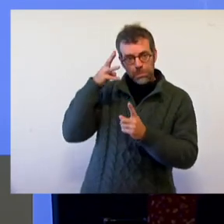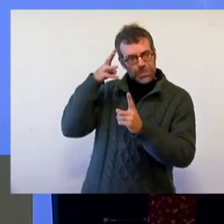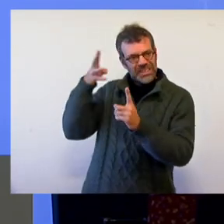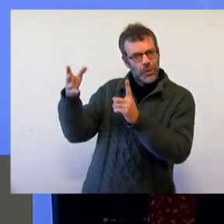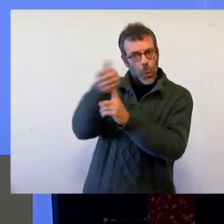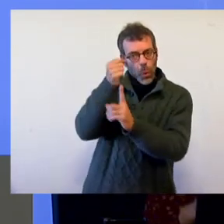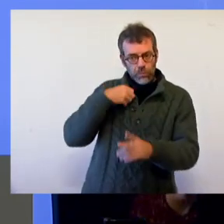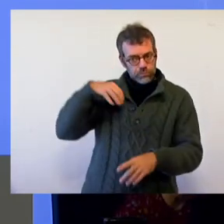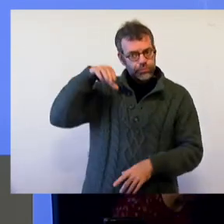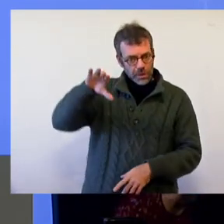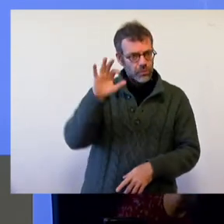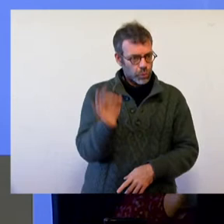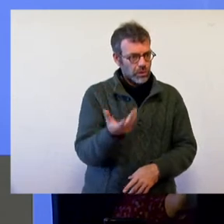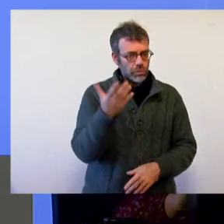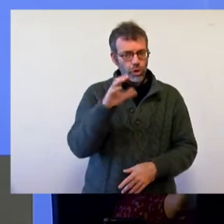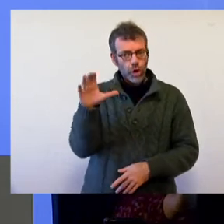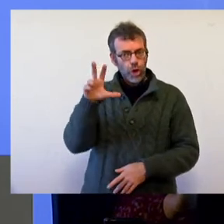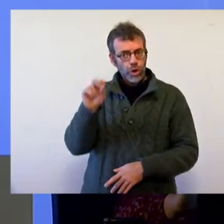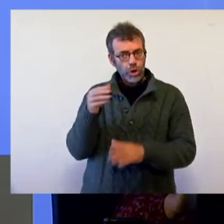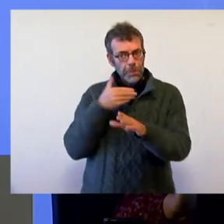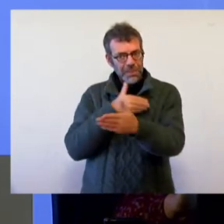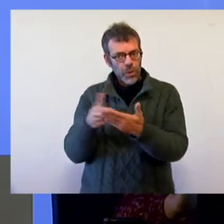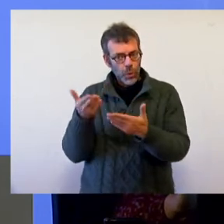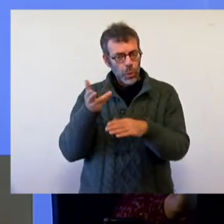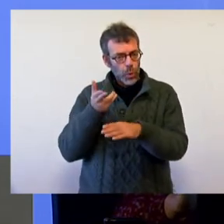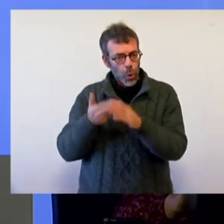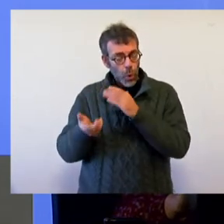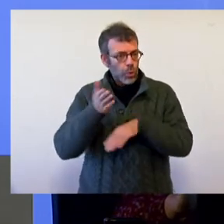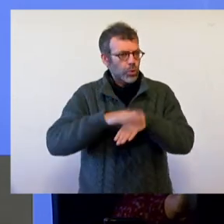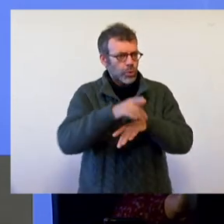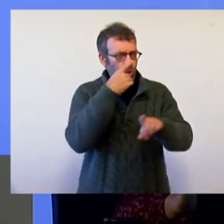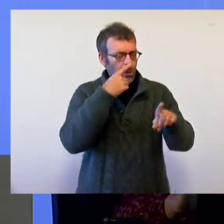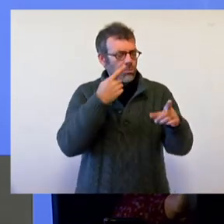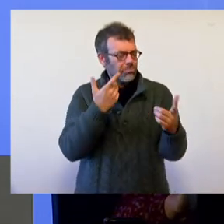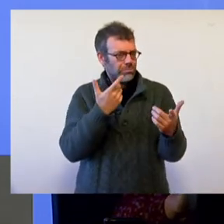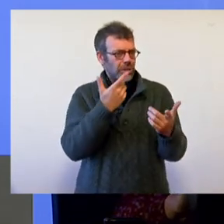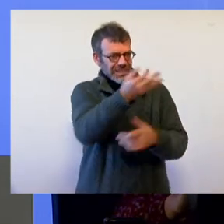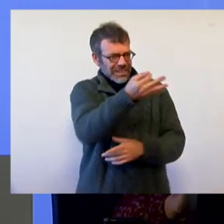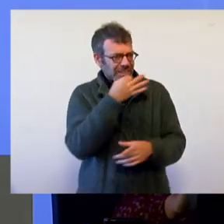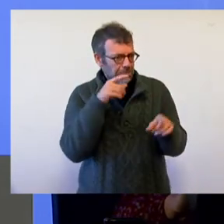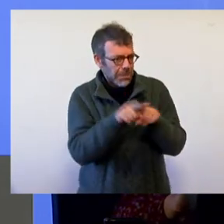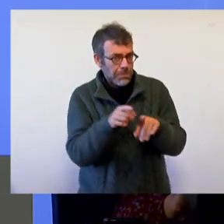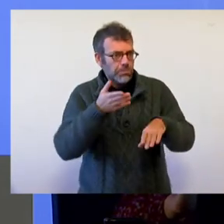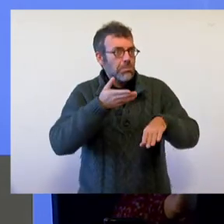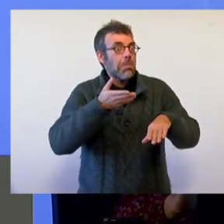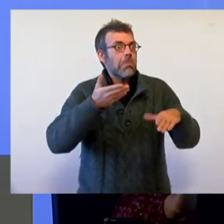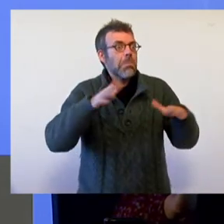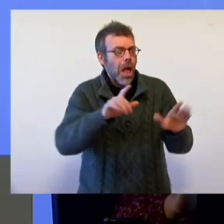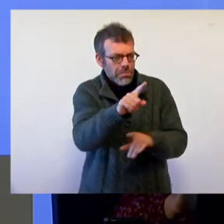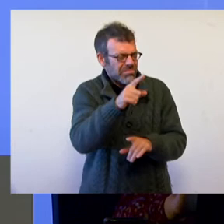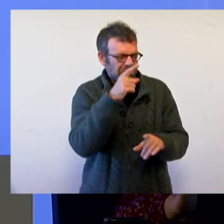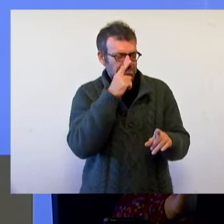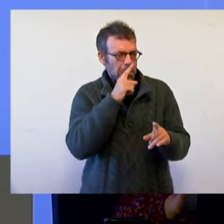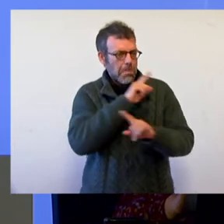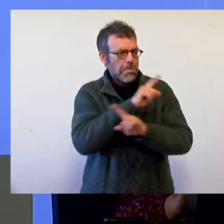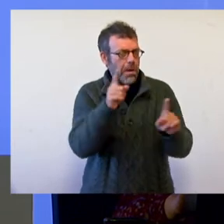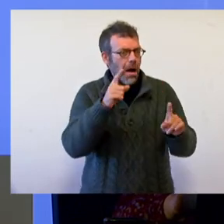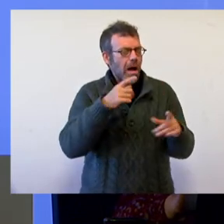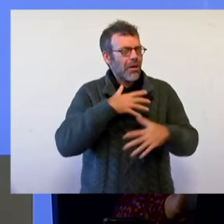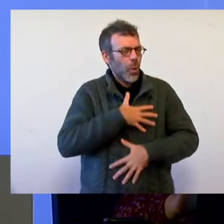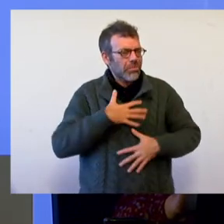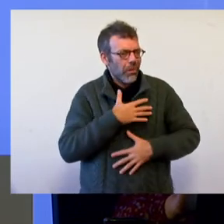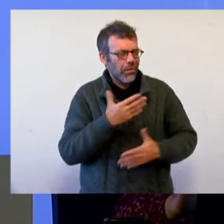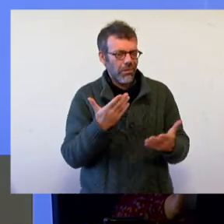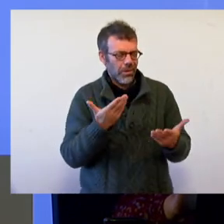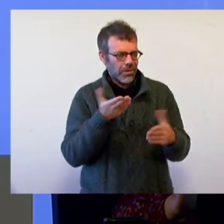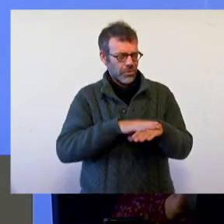130 millions d'euros, qui est aussi une réponse à une petite phrase d'un des rapports de la Cour des comptes qui disait la chose suivante. Le niveau